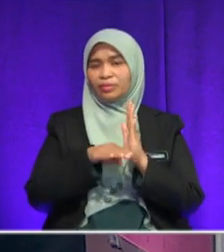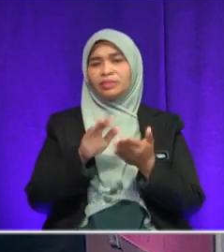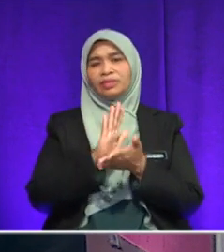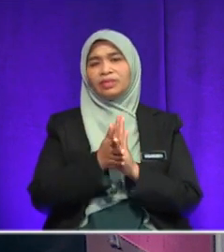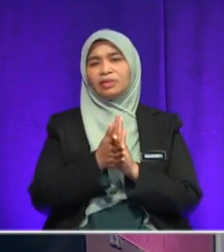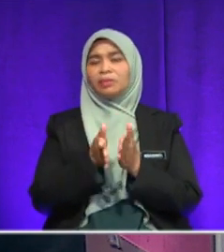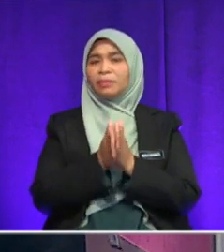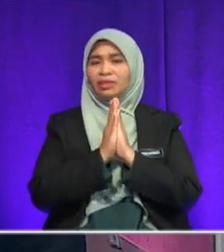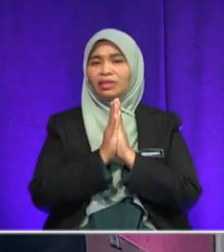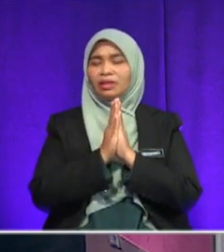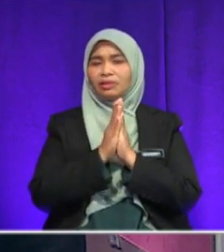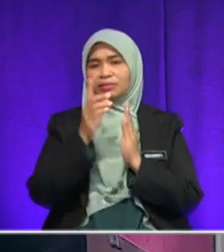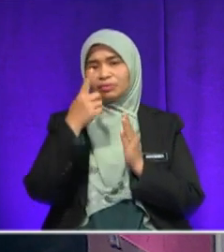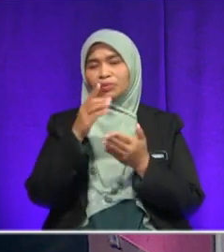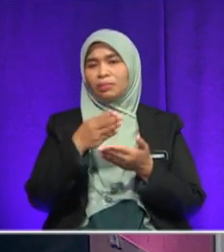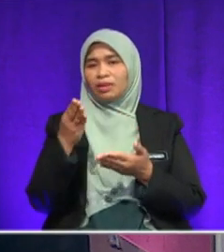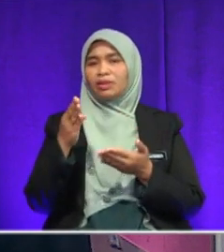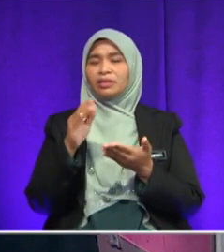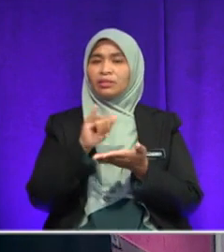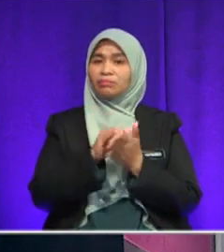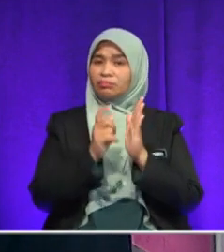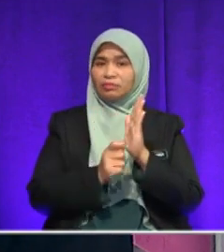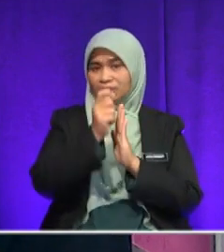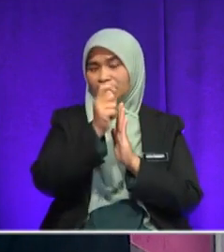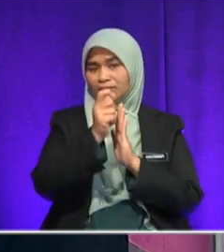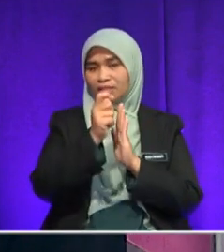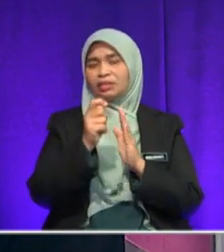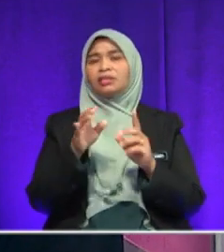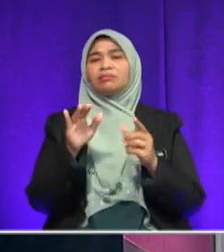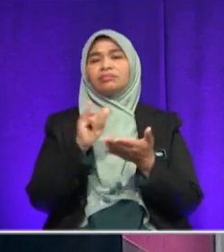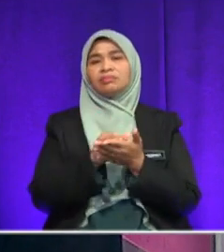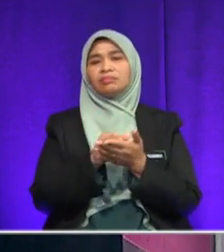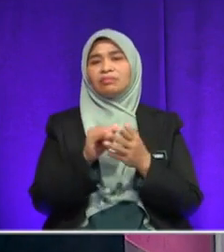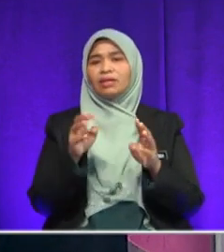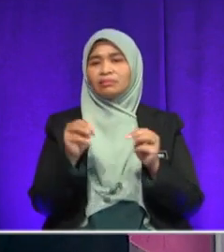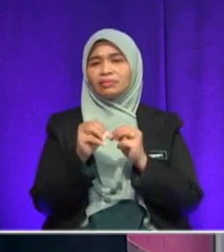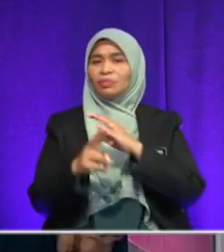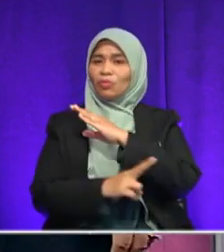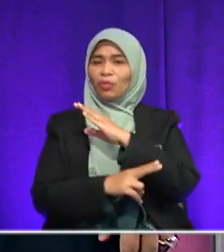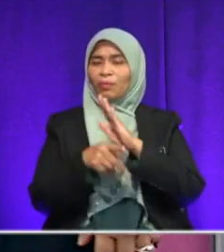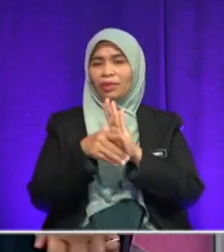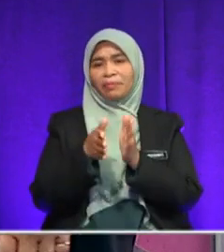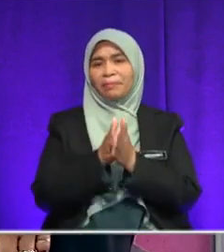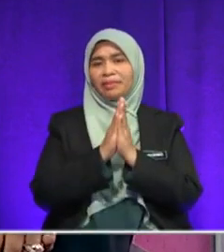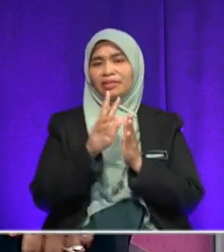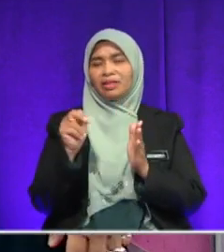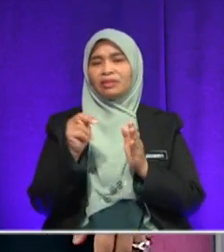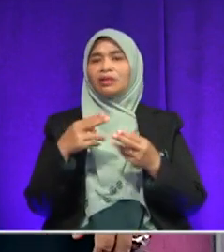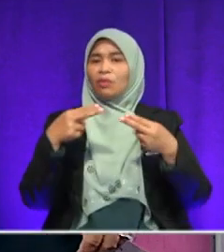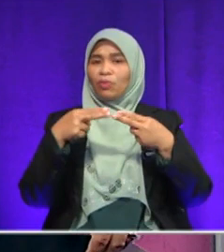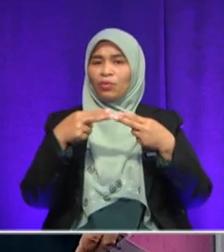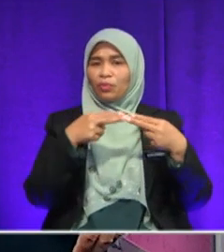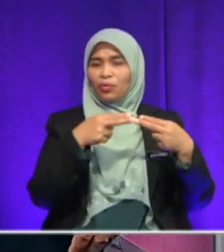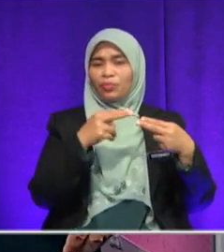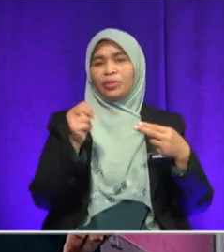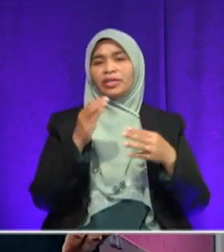diminta ke atas barang meningkat. Ini selaras dengan hukum permintaan. Okey, so di mana hubungan di antara harga dengan